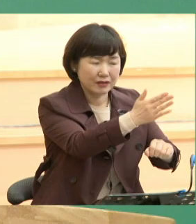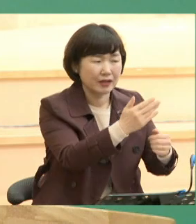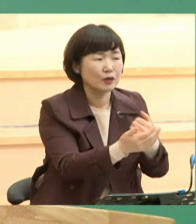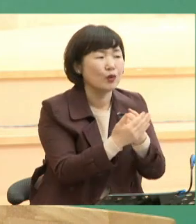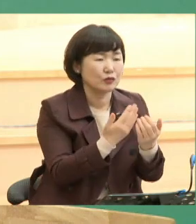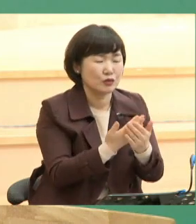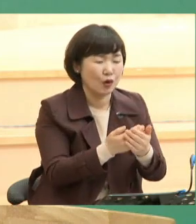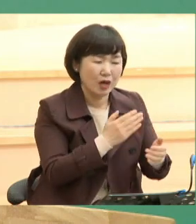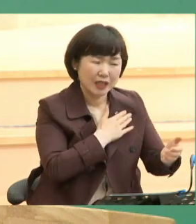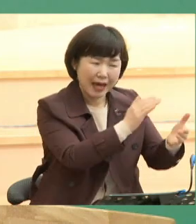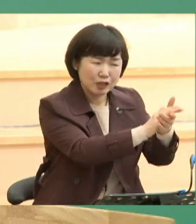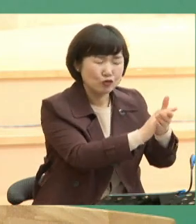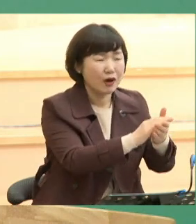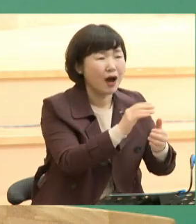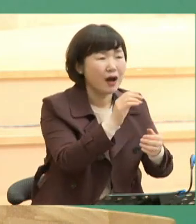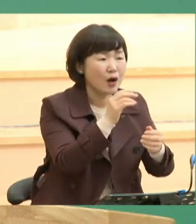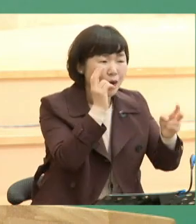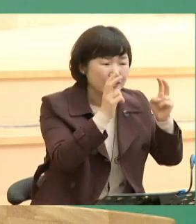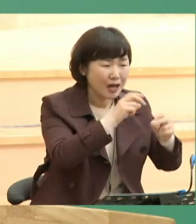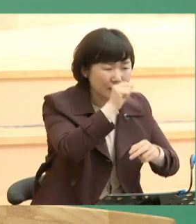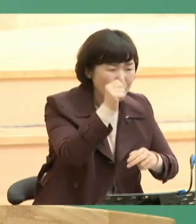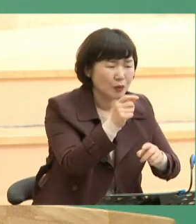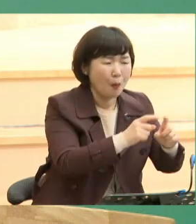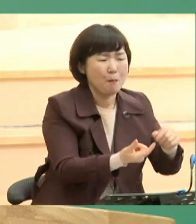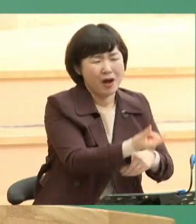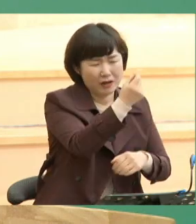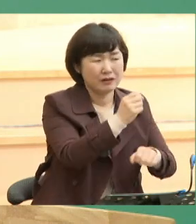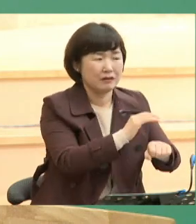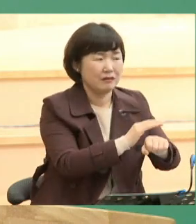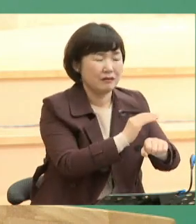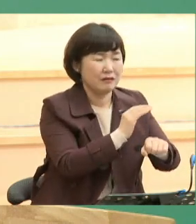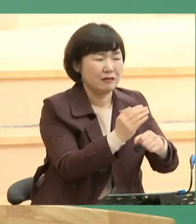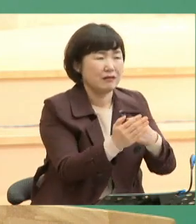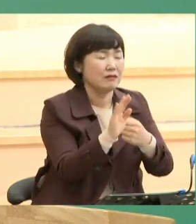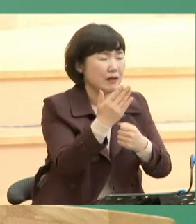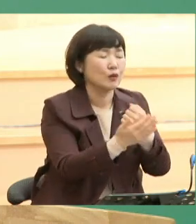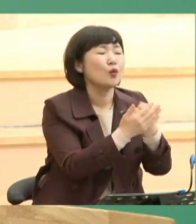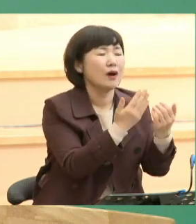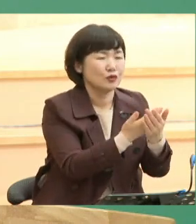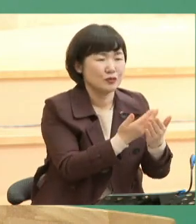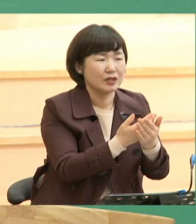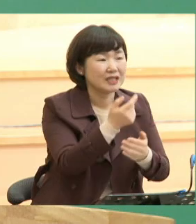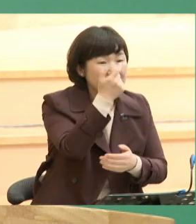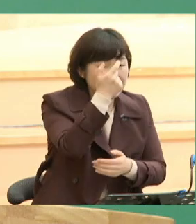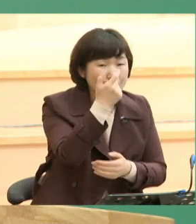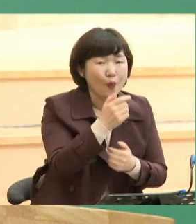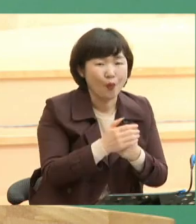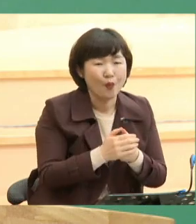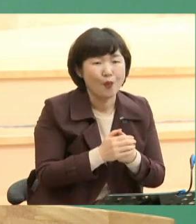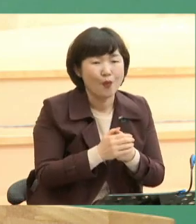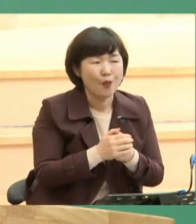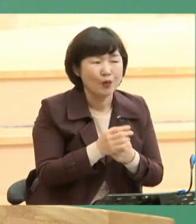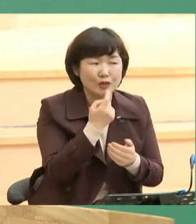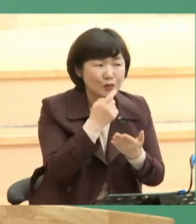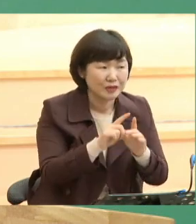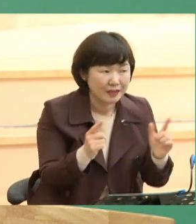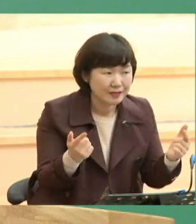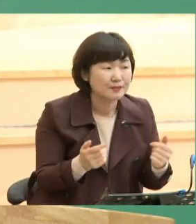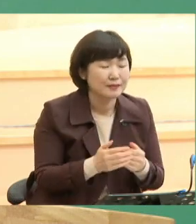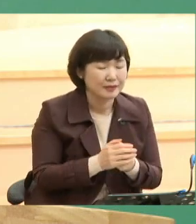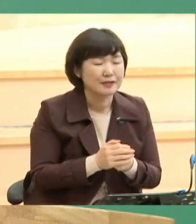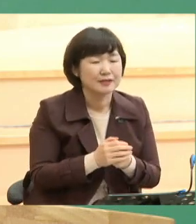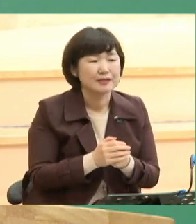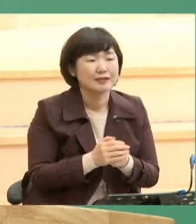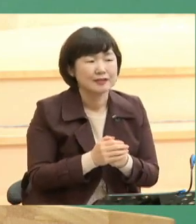내 친구가 취업이 더 빨리 나보다 더 빨리 되게 하여 주셨습니다 2기도 쉽지 않습니다